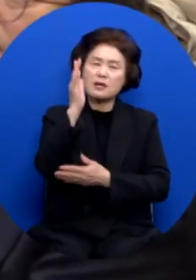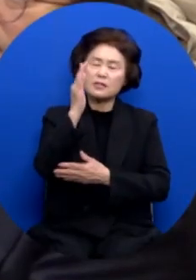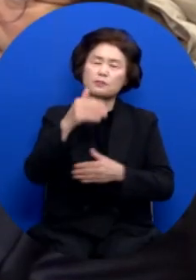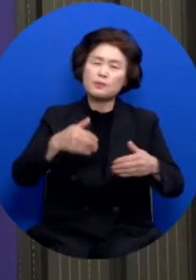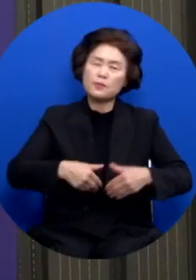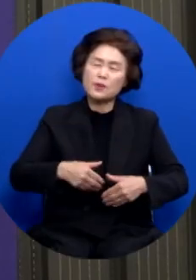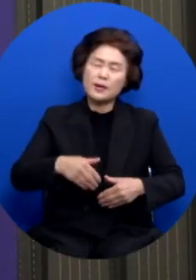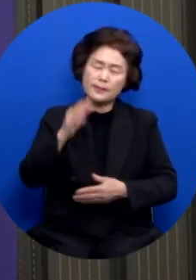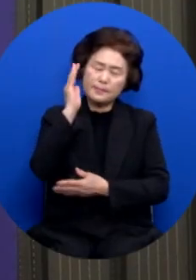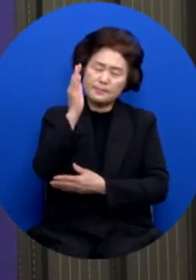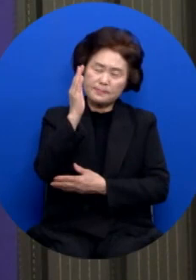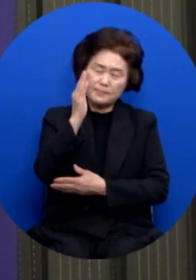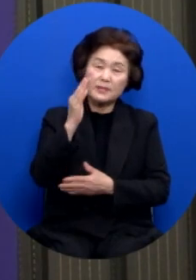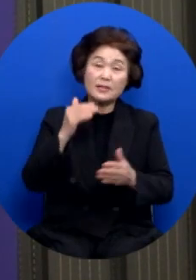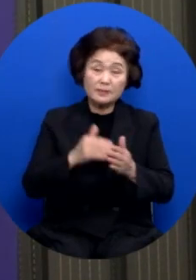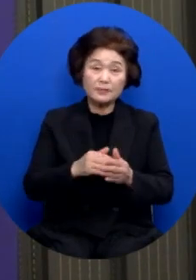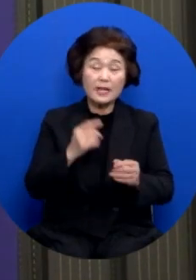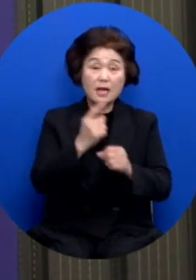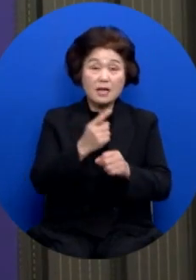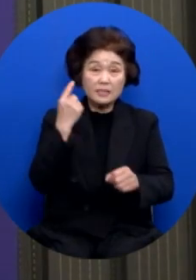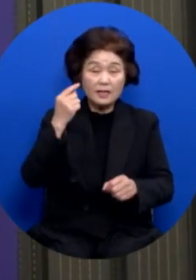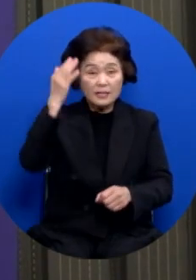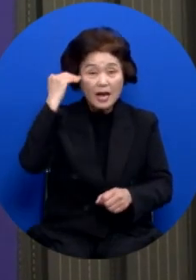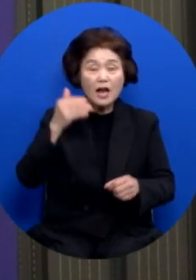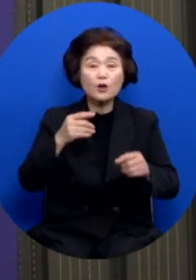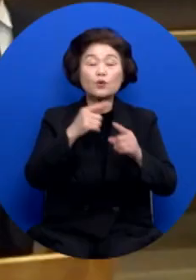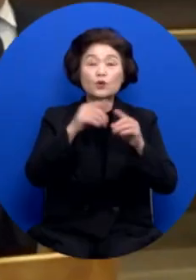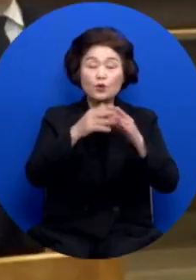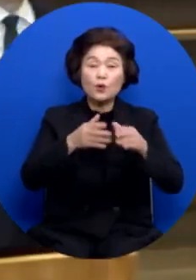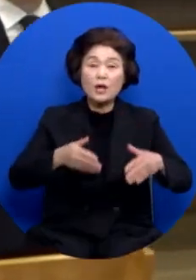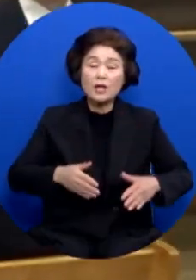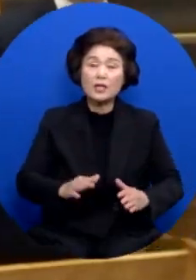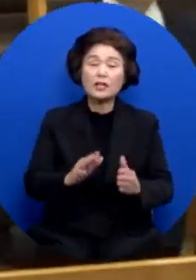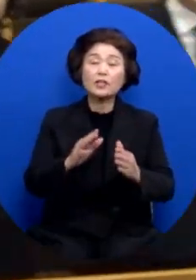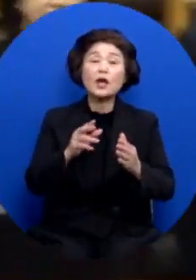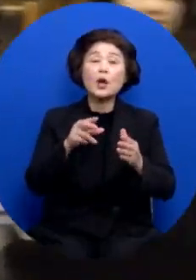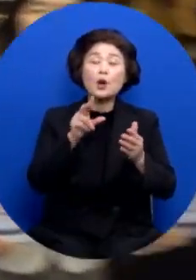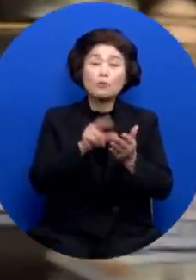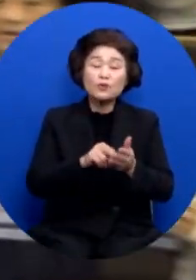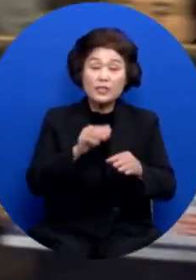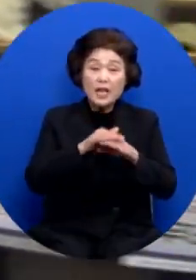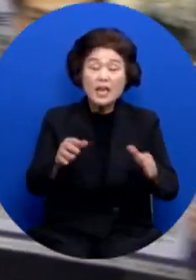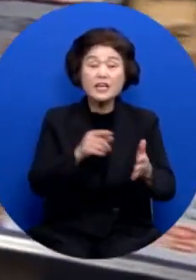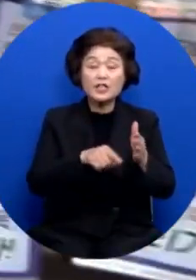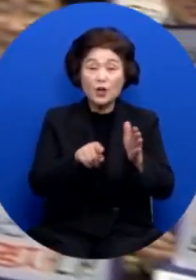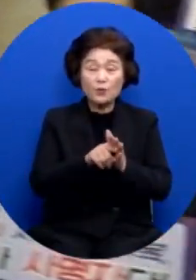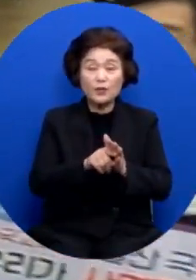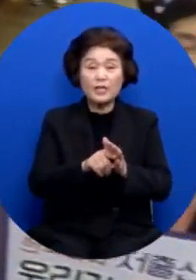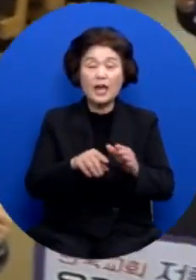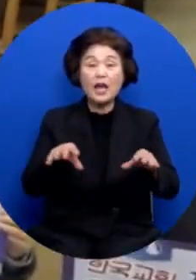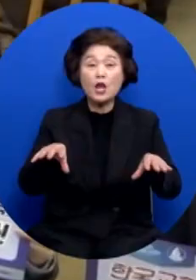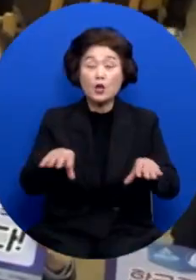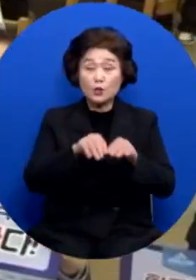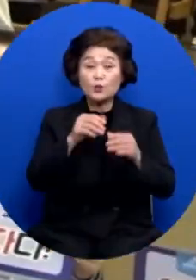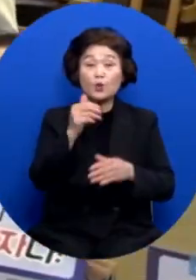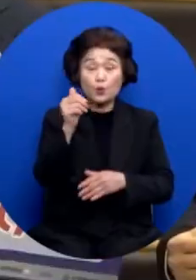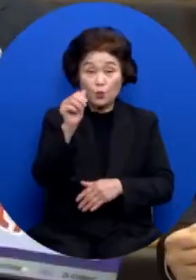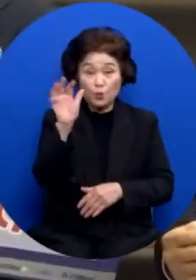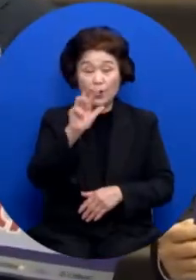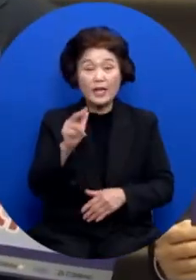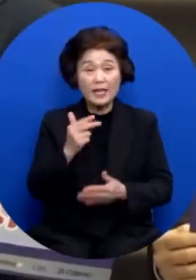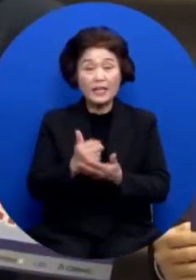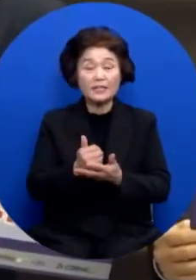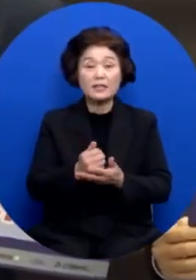전했습니다. 한편 지난해 한국교회 저출산 극복 사명자 대회를 출범한 예장합동총회는 지난